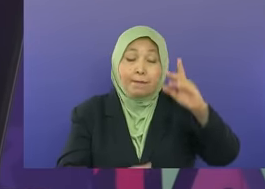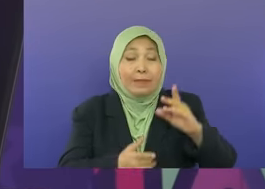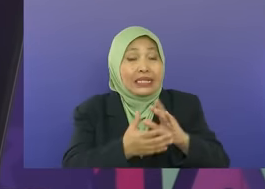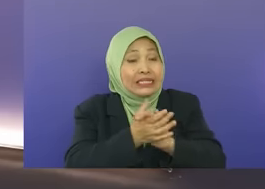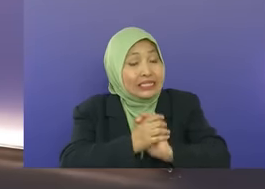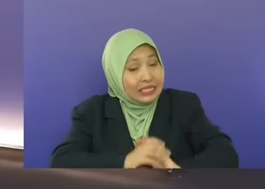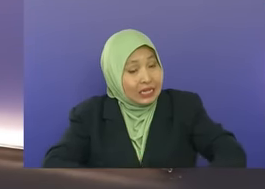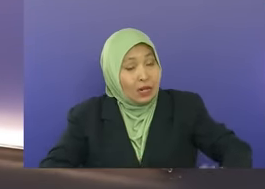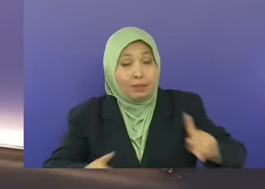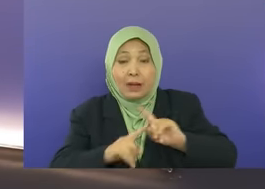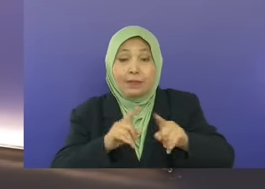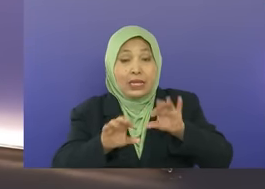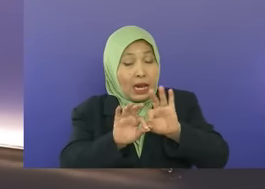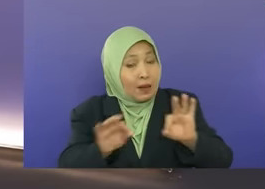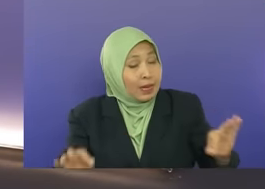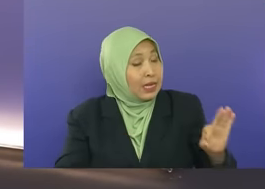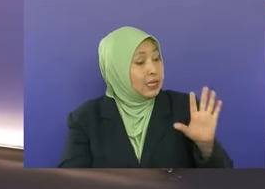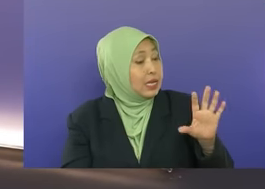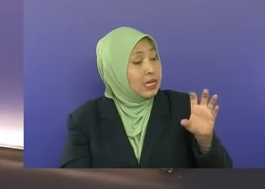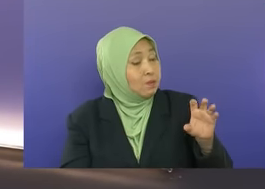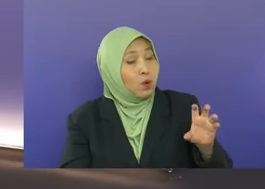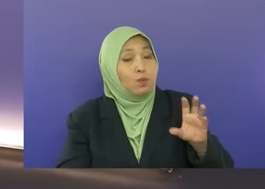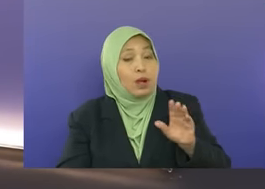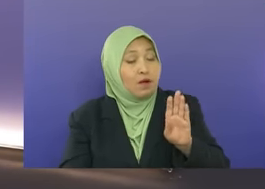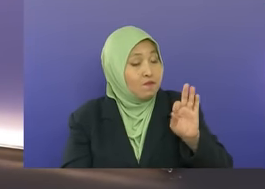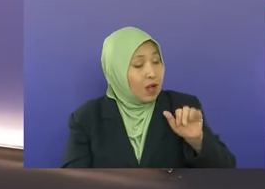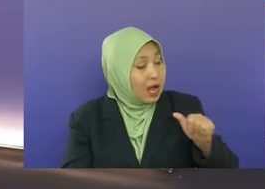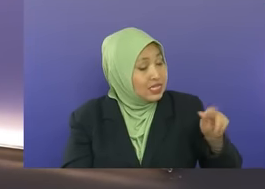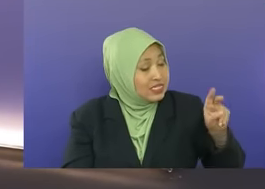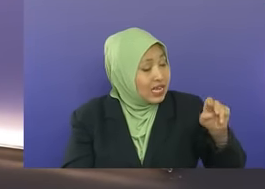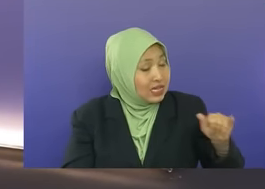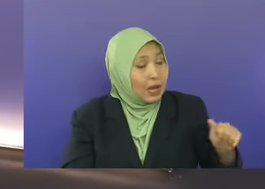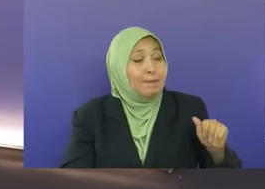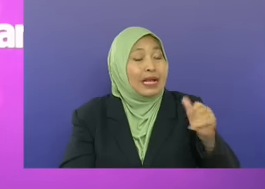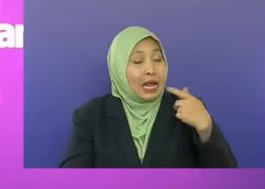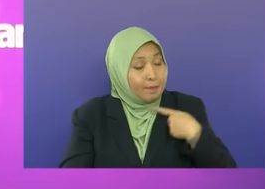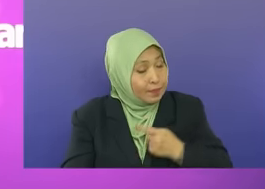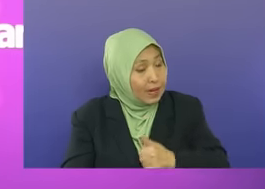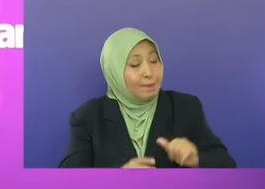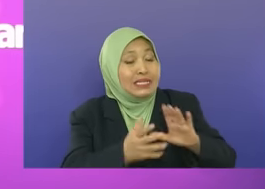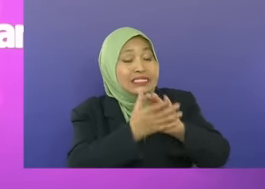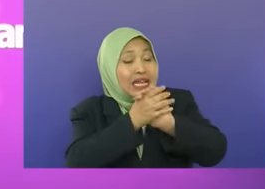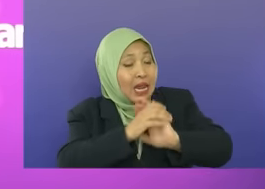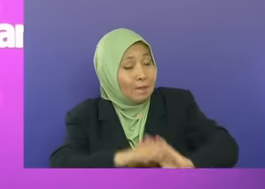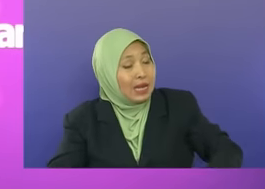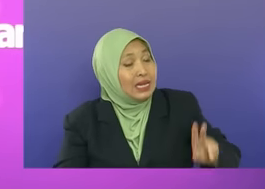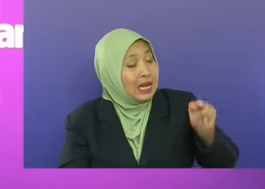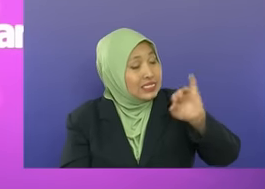Tapi kalau dalam ayat yang ke-50 ini jainakum kami menyelamatkan kamu